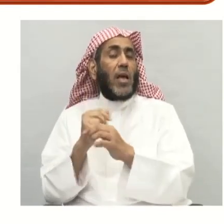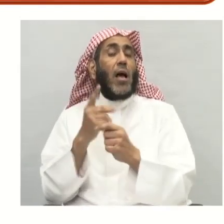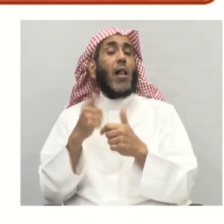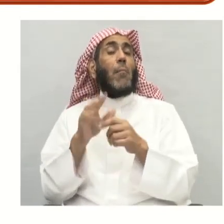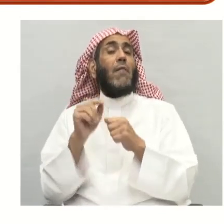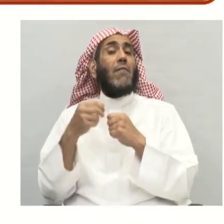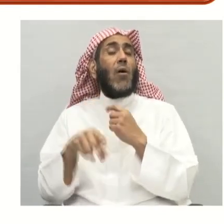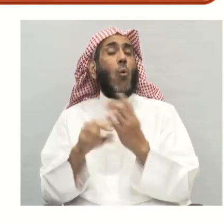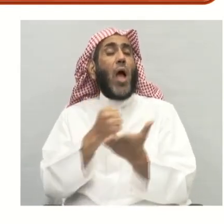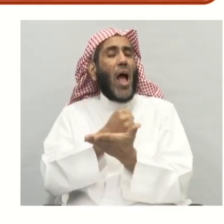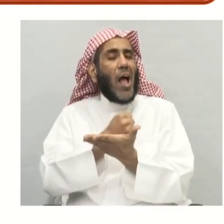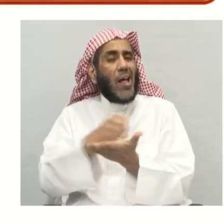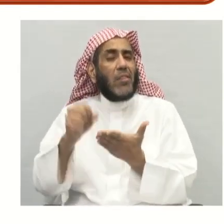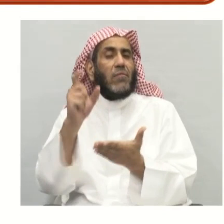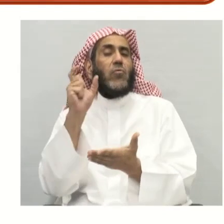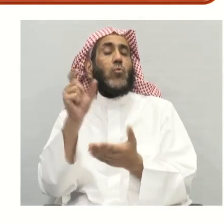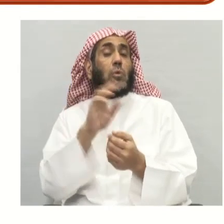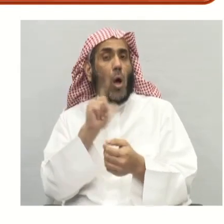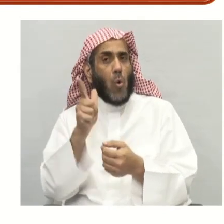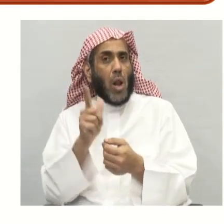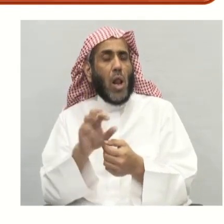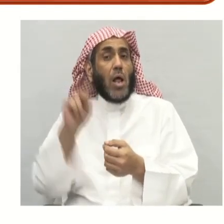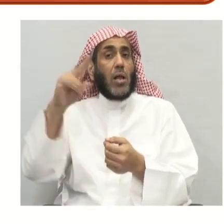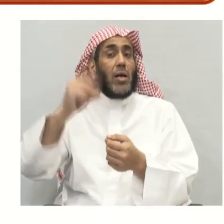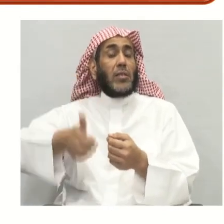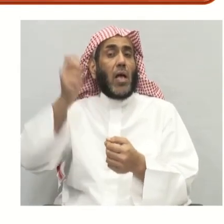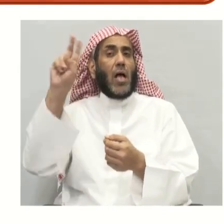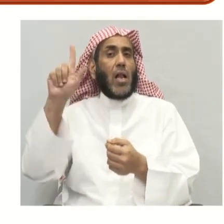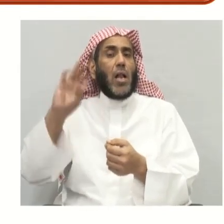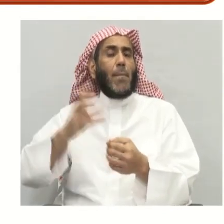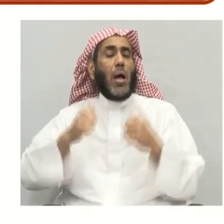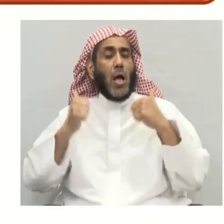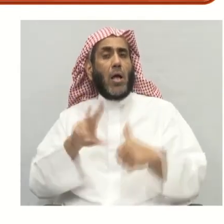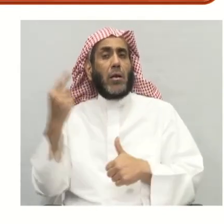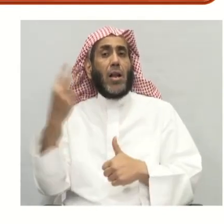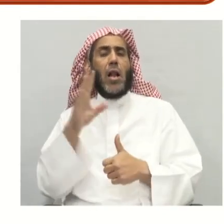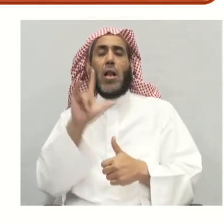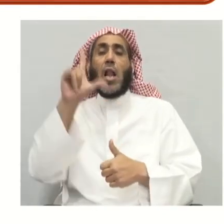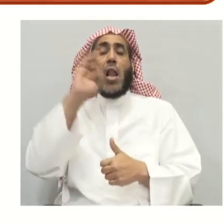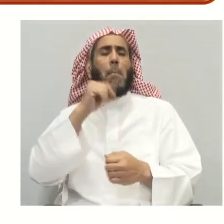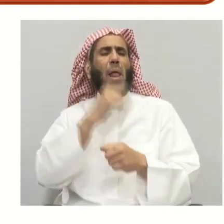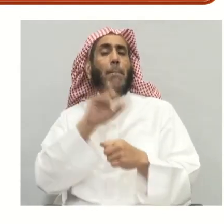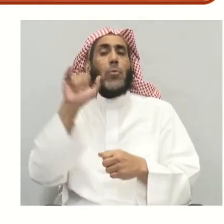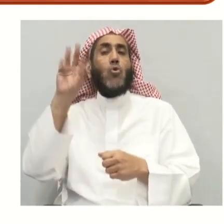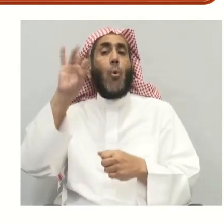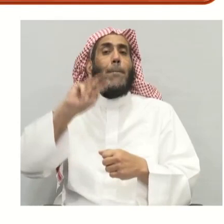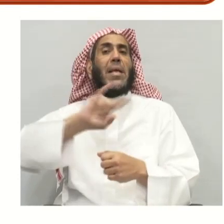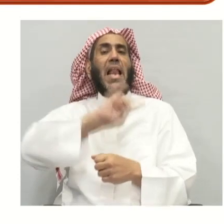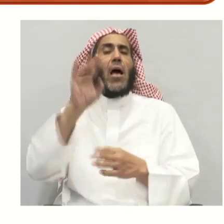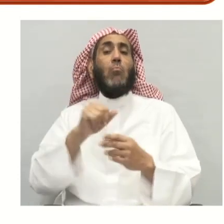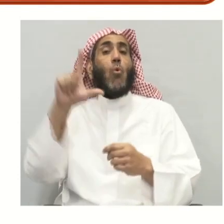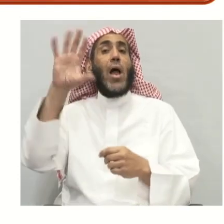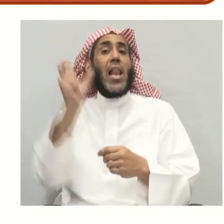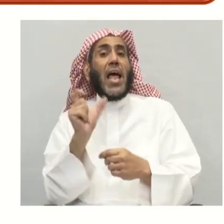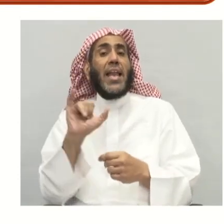فرعيه وهي حذف النون تقول الطالبان لم يهمل ولن يهمل